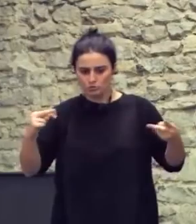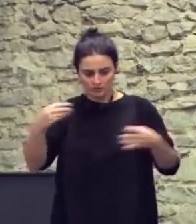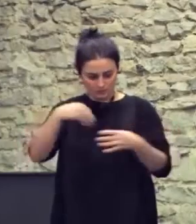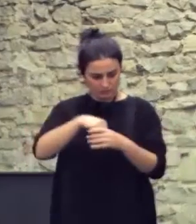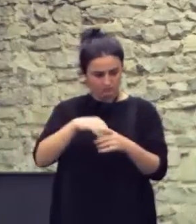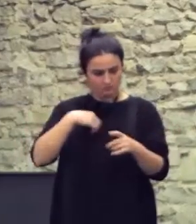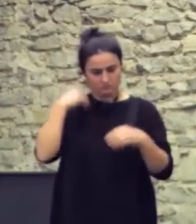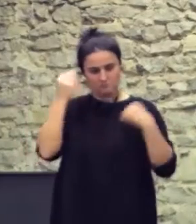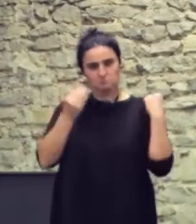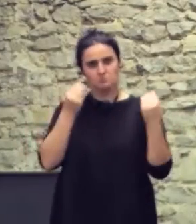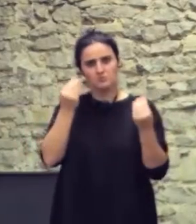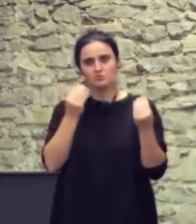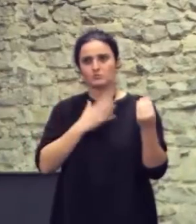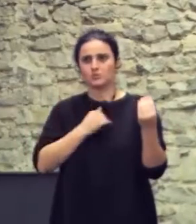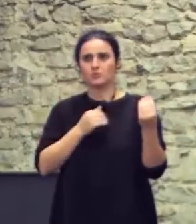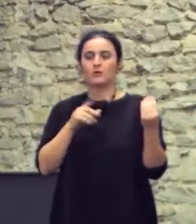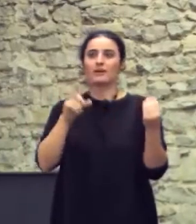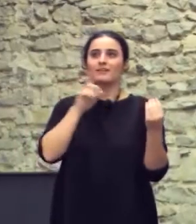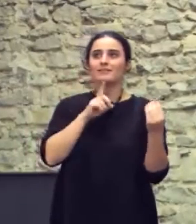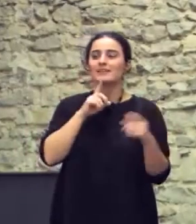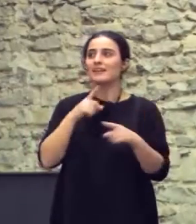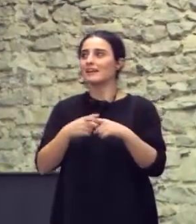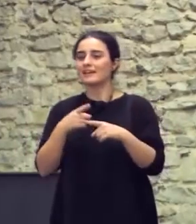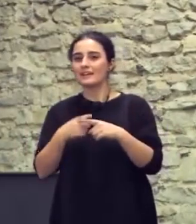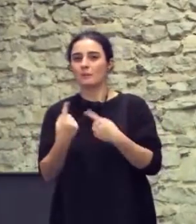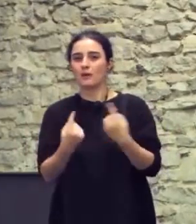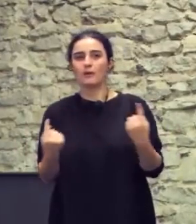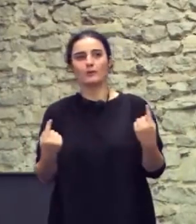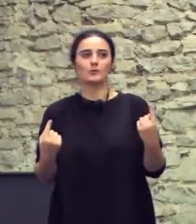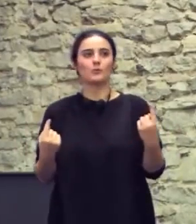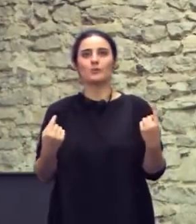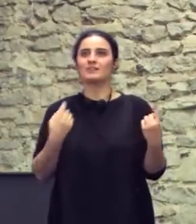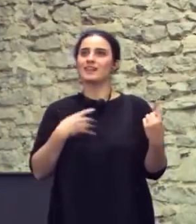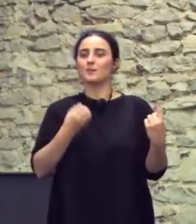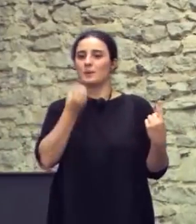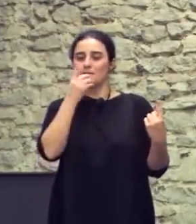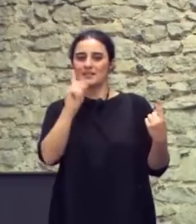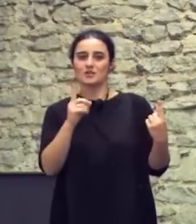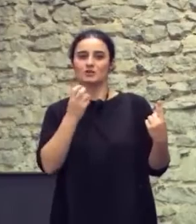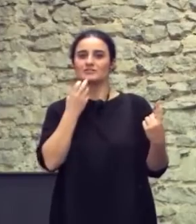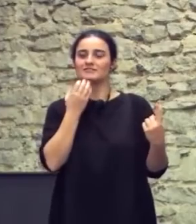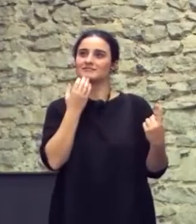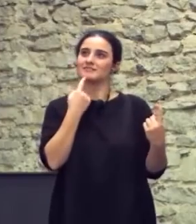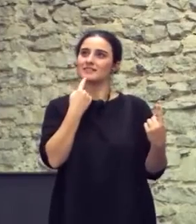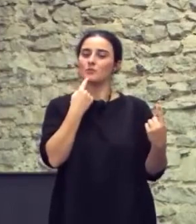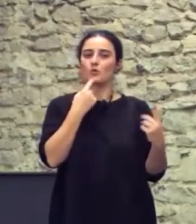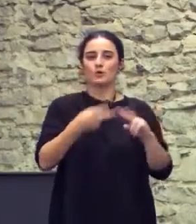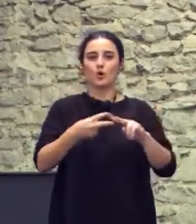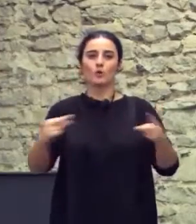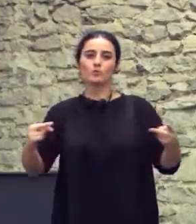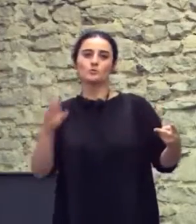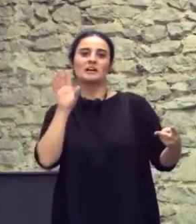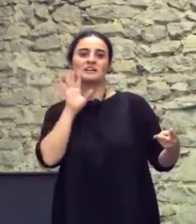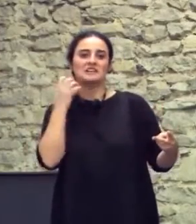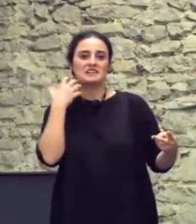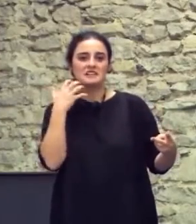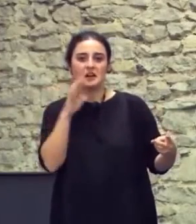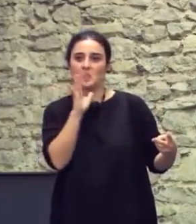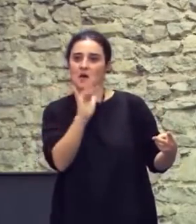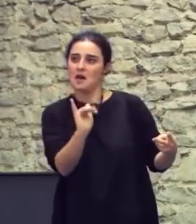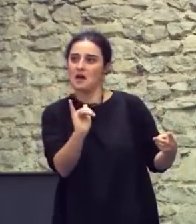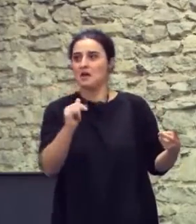dut gainera kuriosoa da, porque gehita lesbianokin horren dela urte batzuk ez da politikoki zuzena ja, esatea kromosoma raro bat daukagula, ume transexualekin